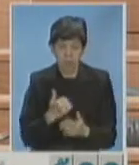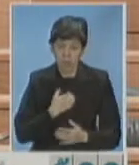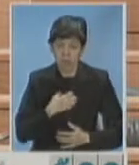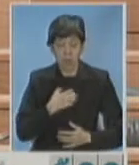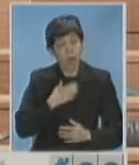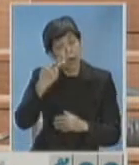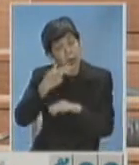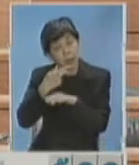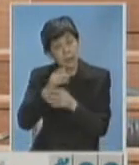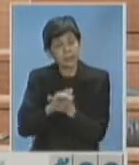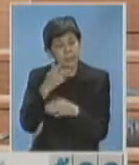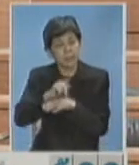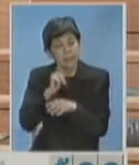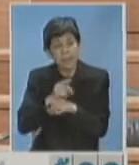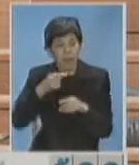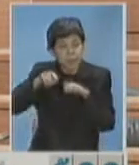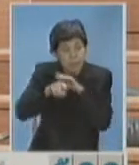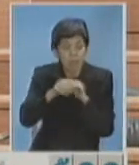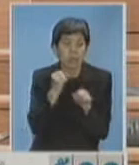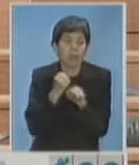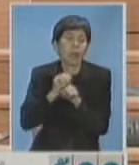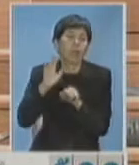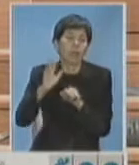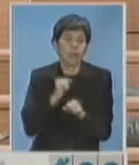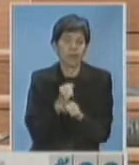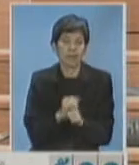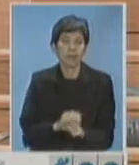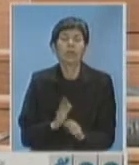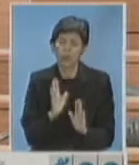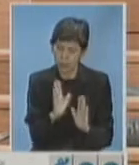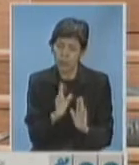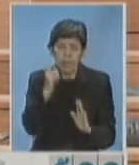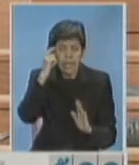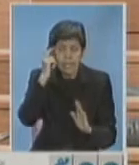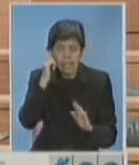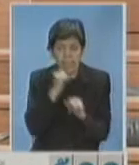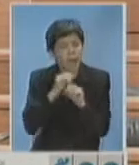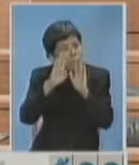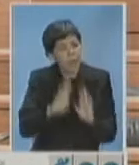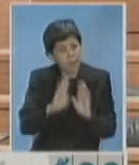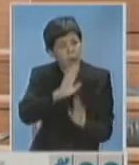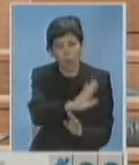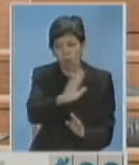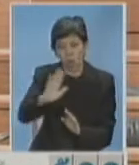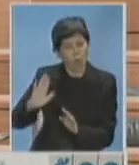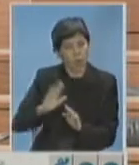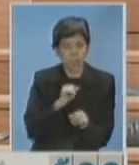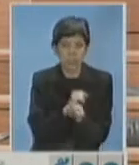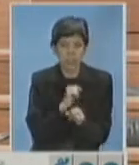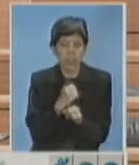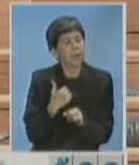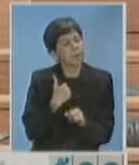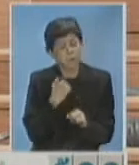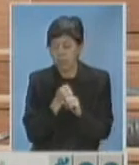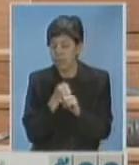านอย่างจ่าประสิทธิ์อาจจะแหลมทะลวงไส้อะไรก็เป็นสไตล์ของแต่ละคนท่านประธานต้องเข้าใจสไตล์รูปแบบตรงนี้แล้วก็เปิดโอกาสให้คุณวัชระได้ท